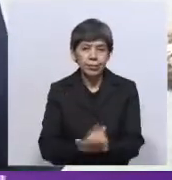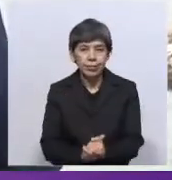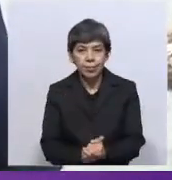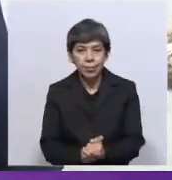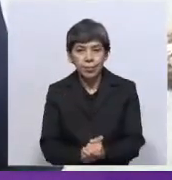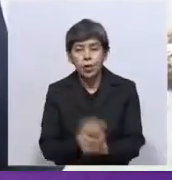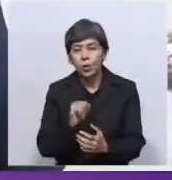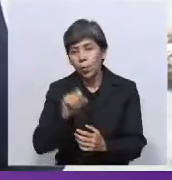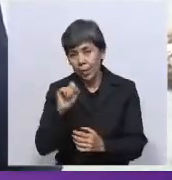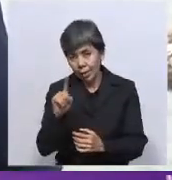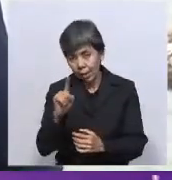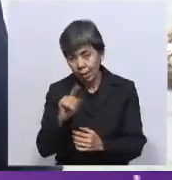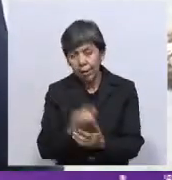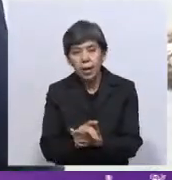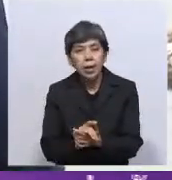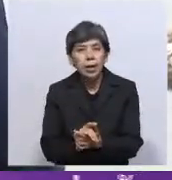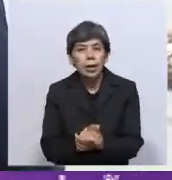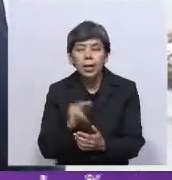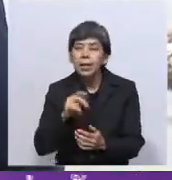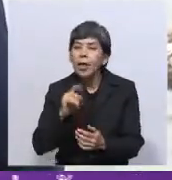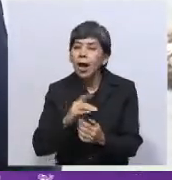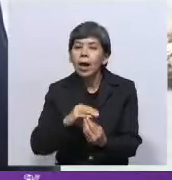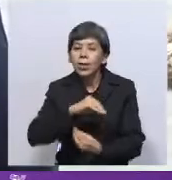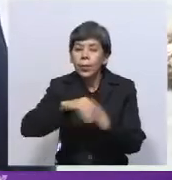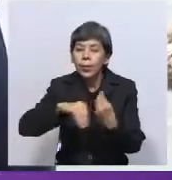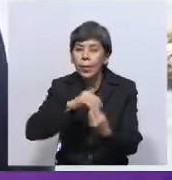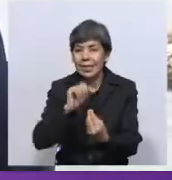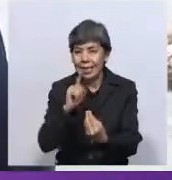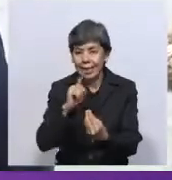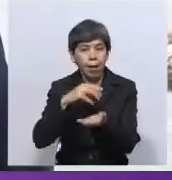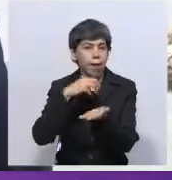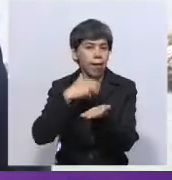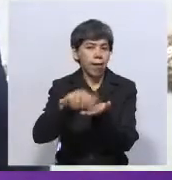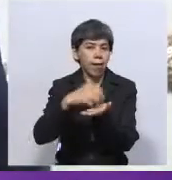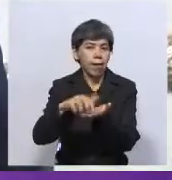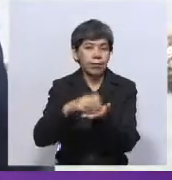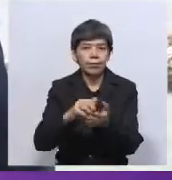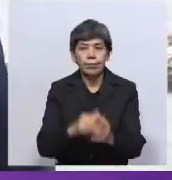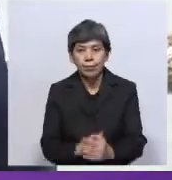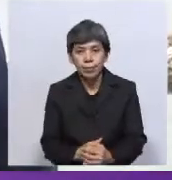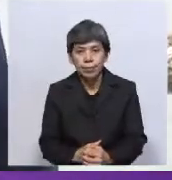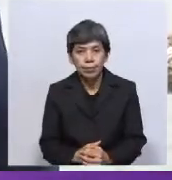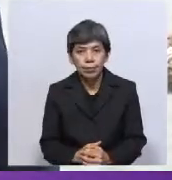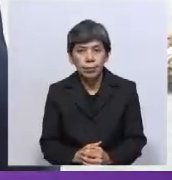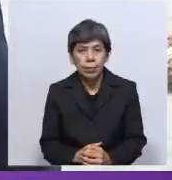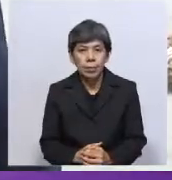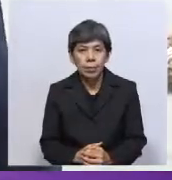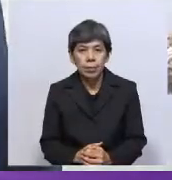สมศักดิ์รัตนสกุลชาติณัฐฐาชินพลทีมข่าวเศรษฐกิจรายงานค่ะ